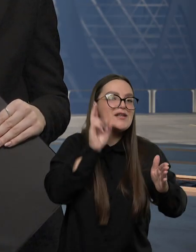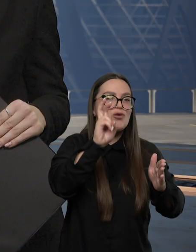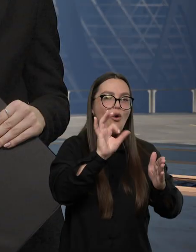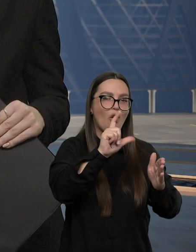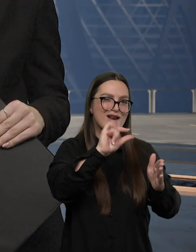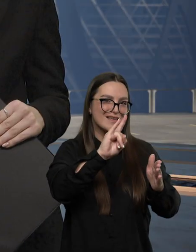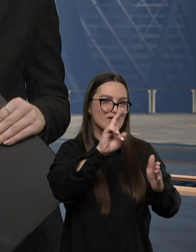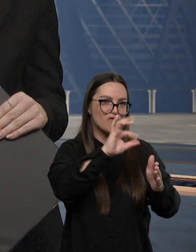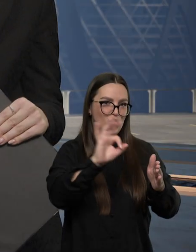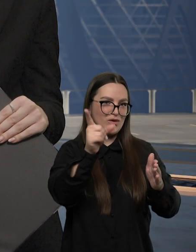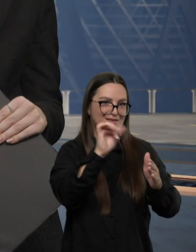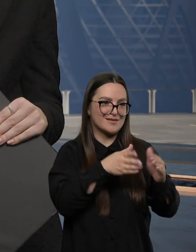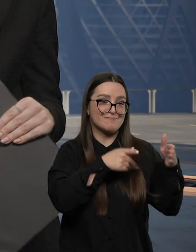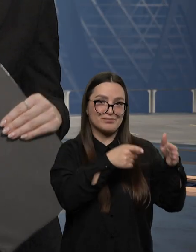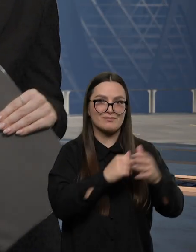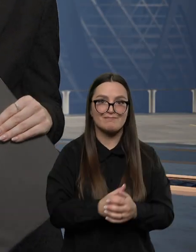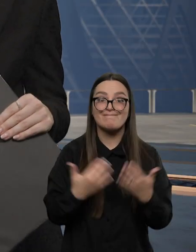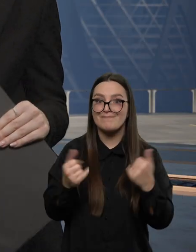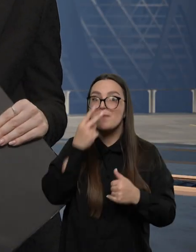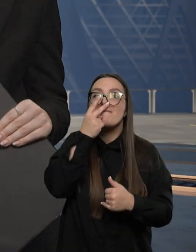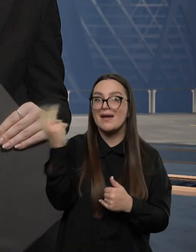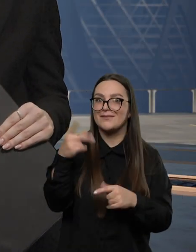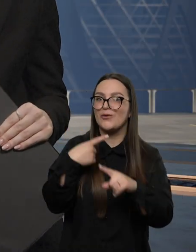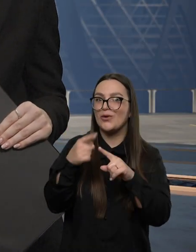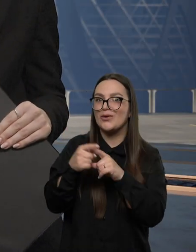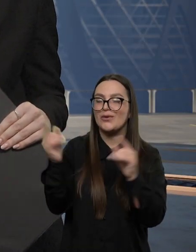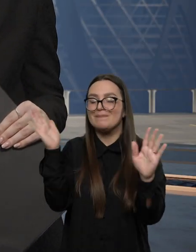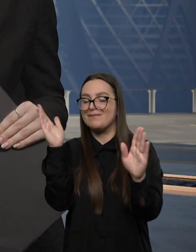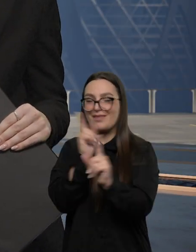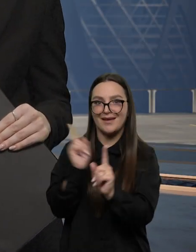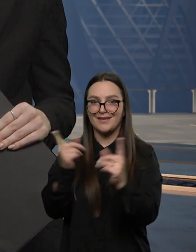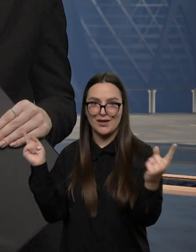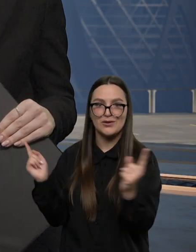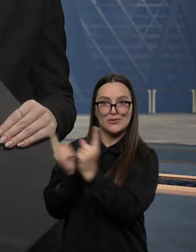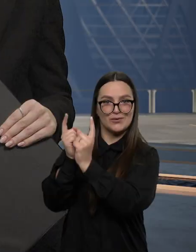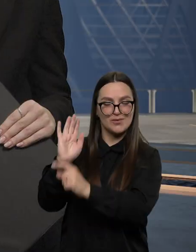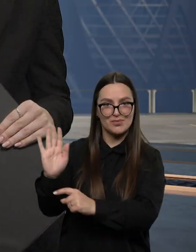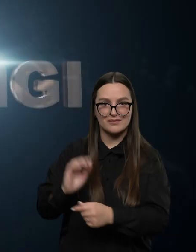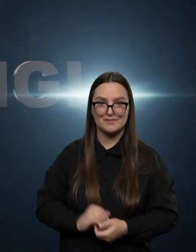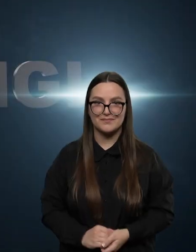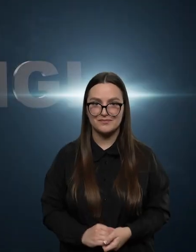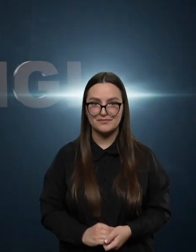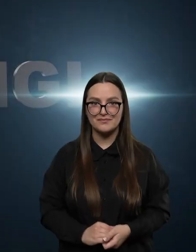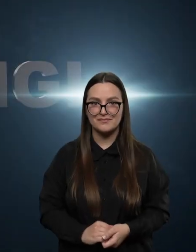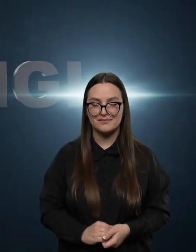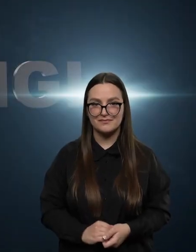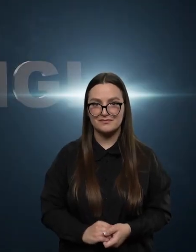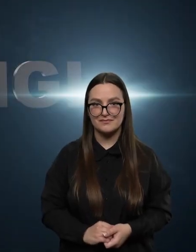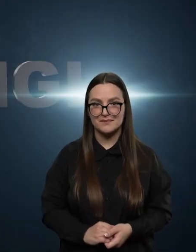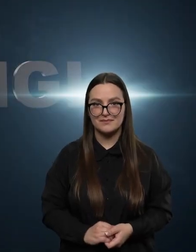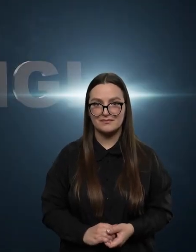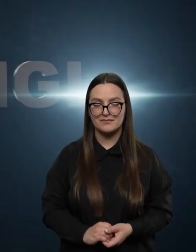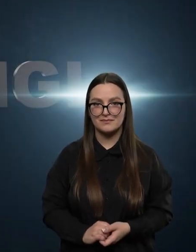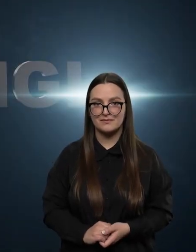rajono kaiminystėje. Jūsų dėmesiui kiek kitoks siužetas ir netikėtas susitikimas netikėtoje aplinkoje.